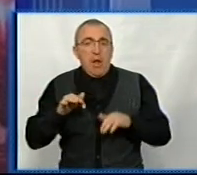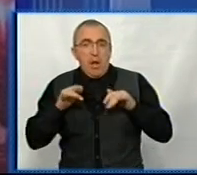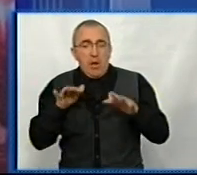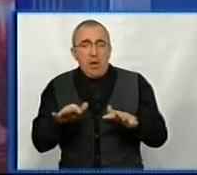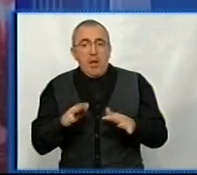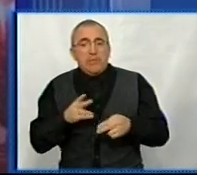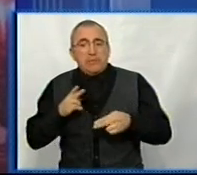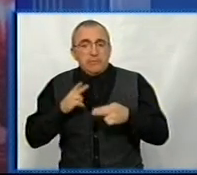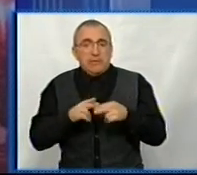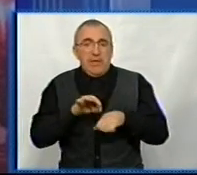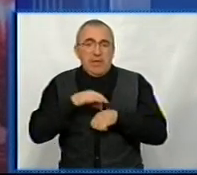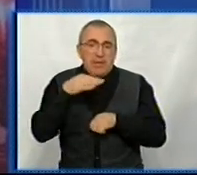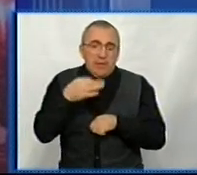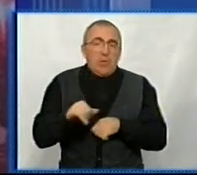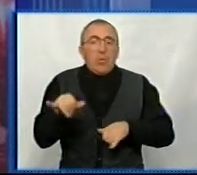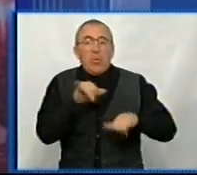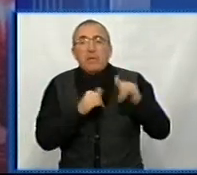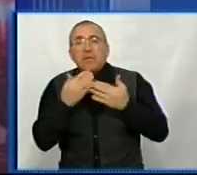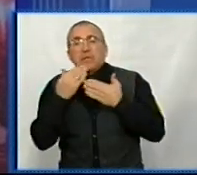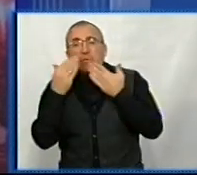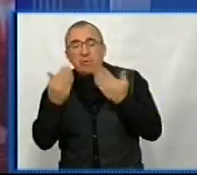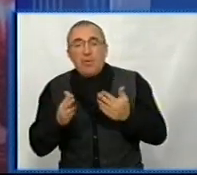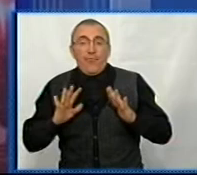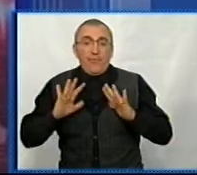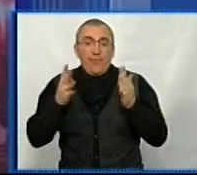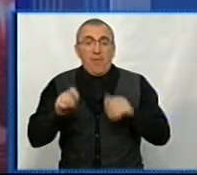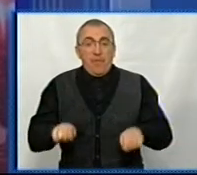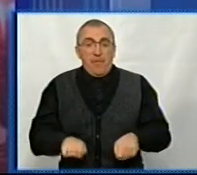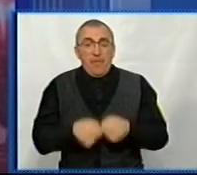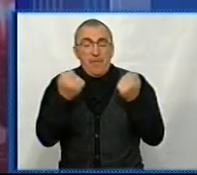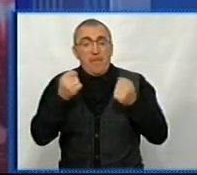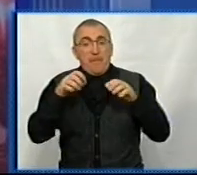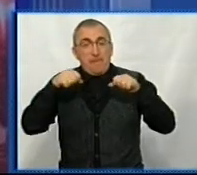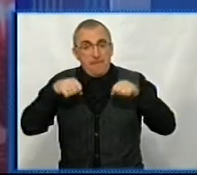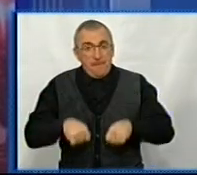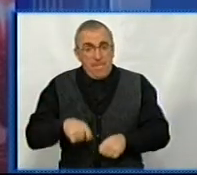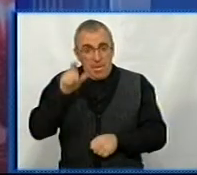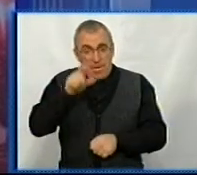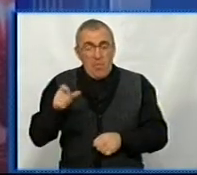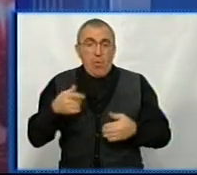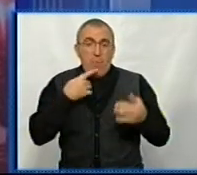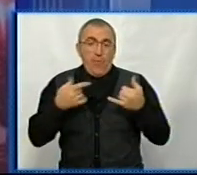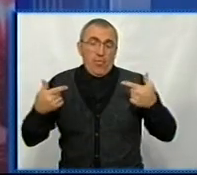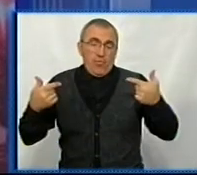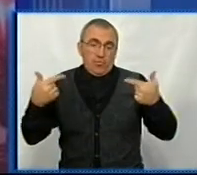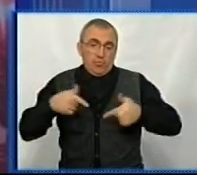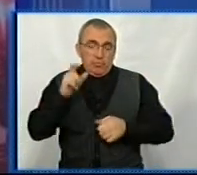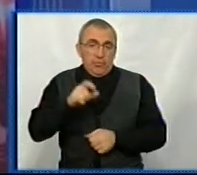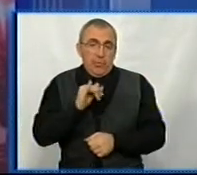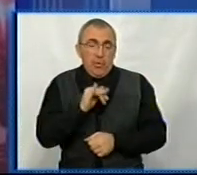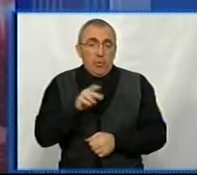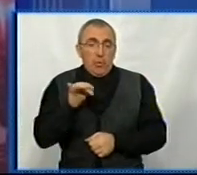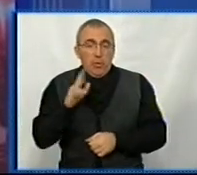про запобігання насиллю, про те, куди звертатися у випадку порушення прав, говоримо з гостями студії. Інгою